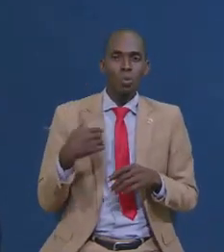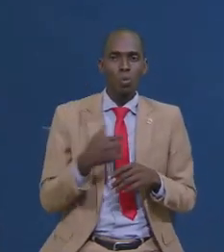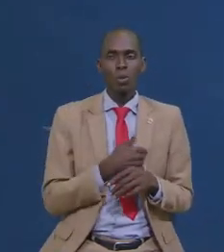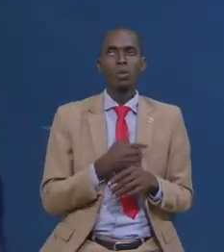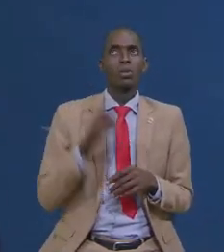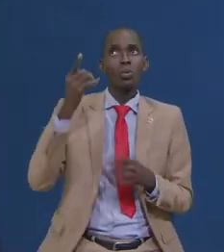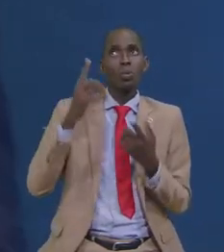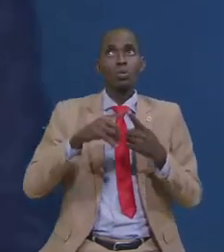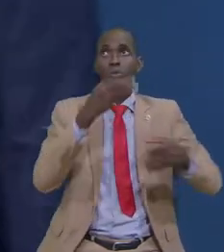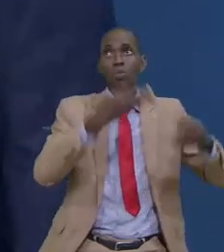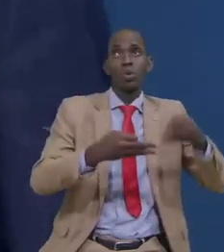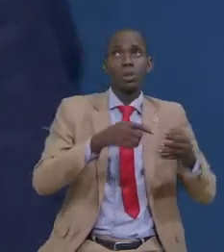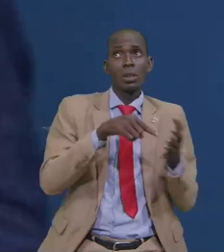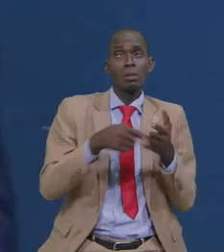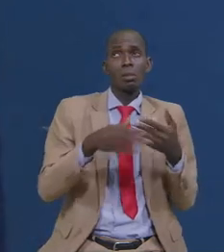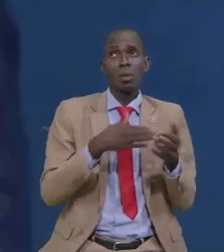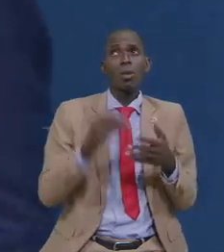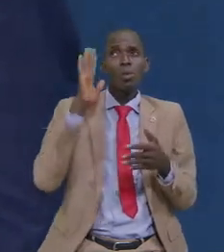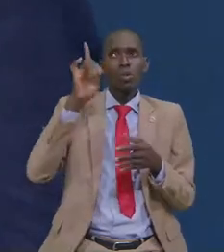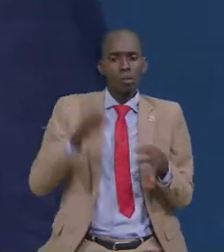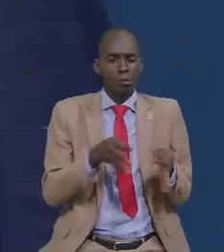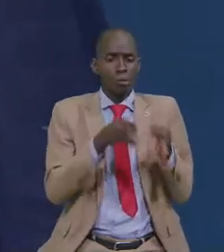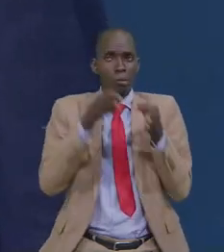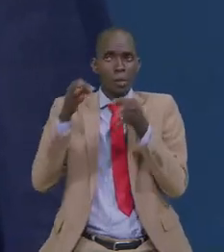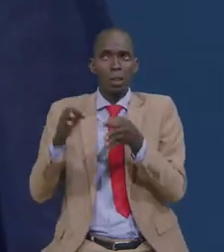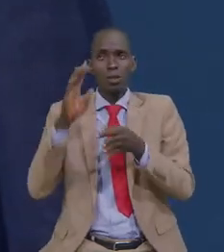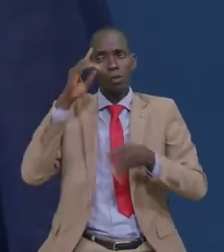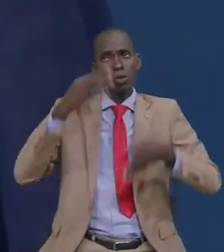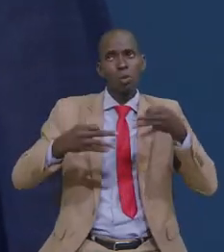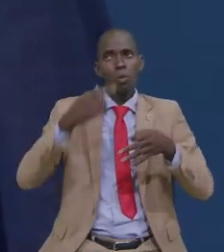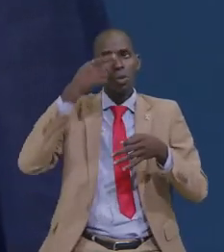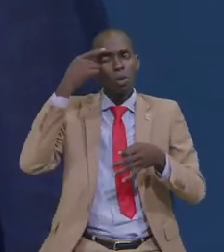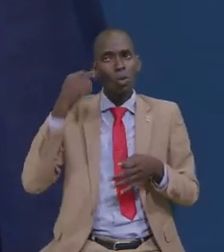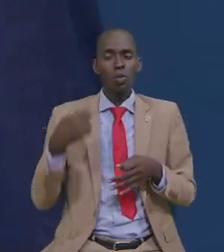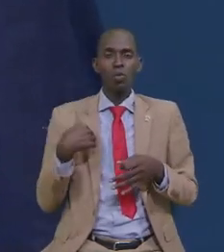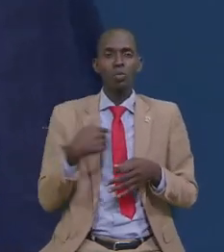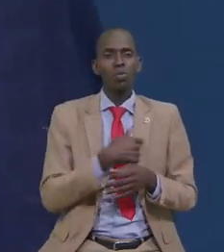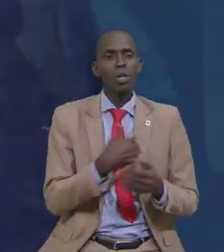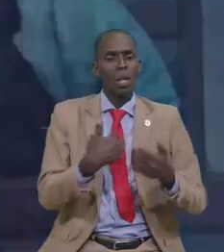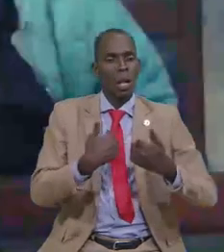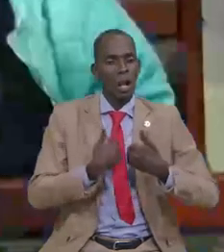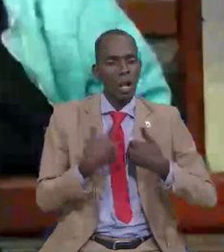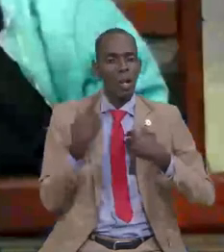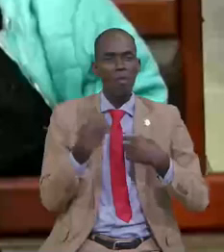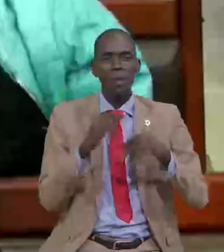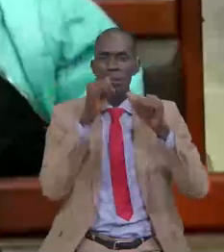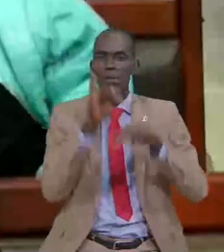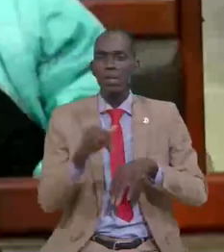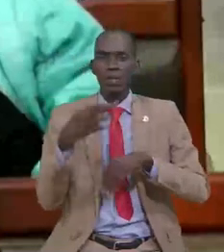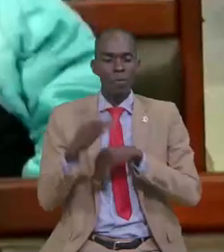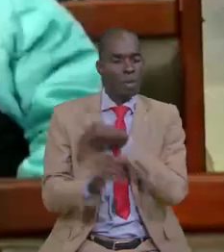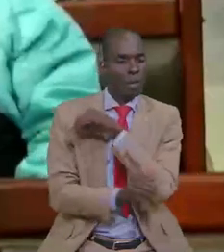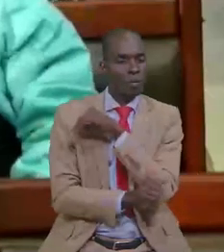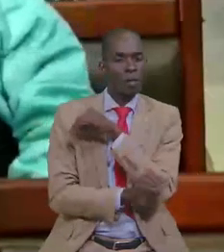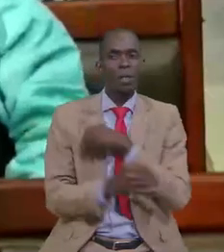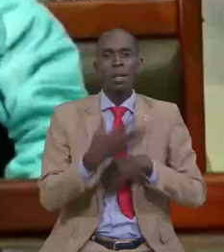veux que le jugement de ceci et cela est parce que tu as la bénédiction de Dieu. Et je dis